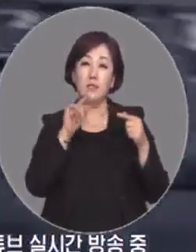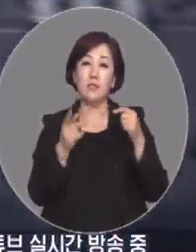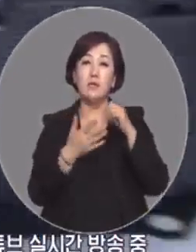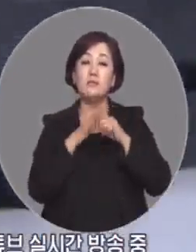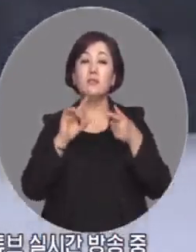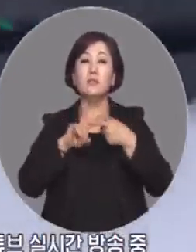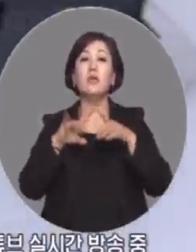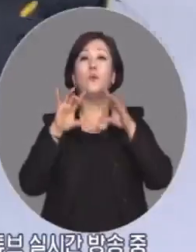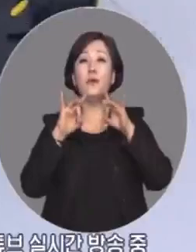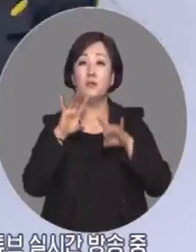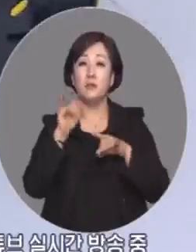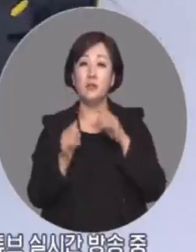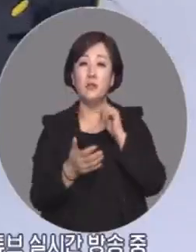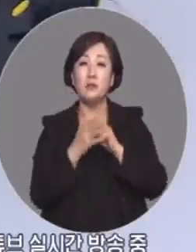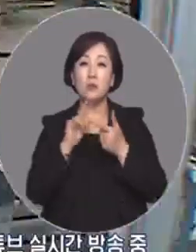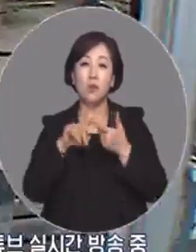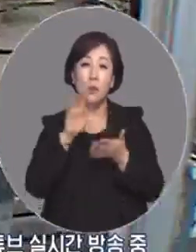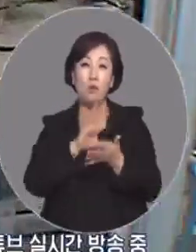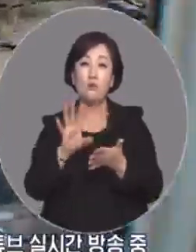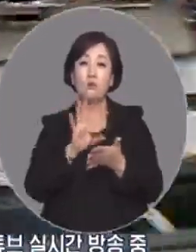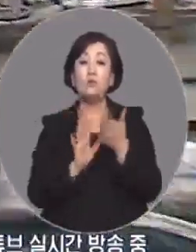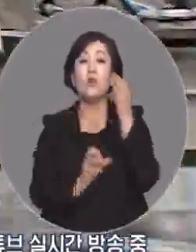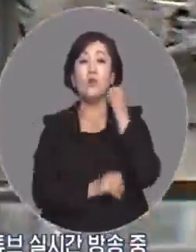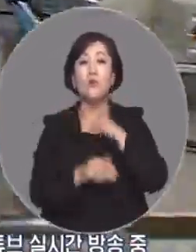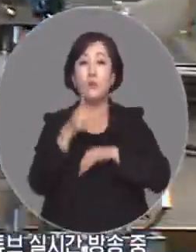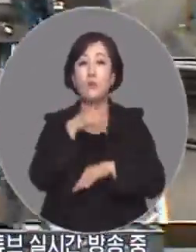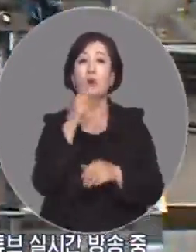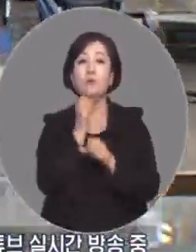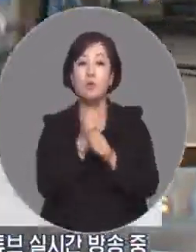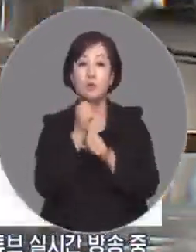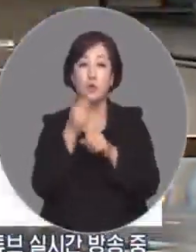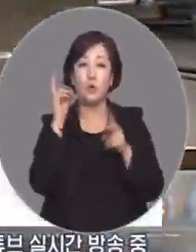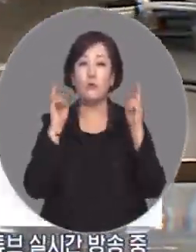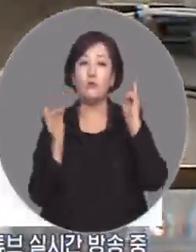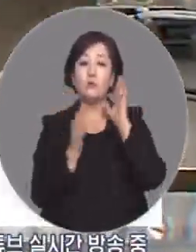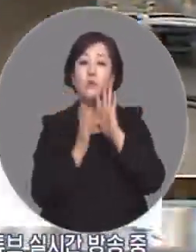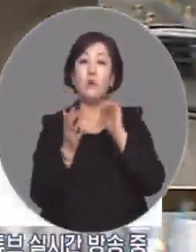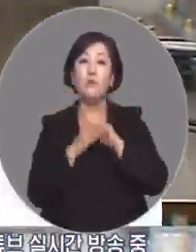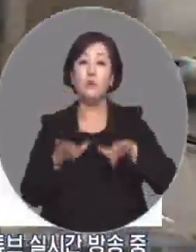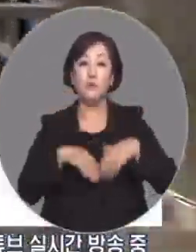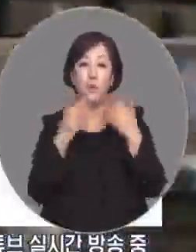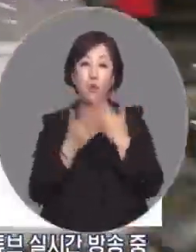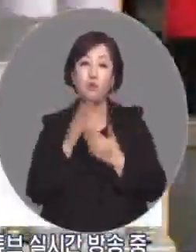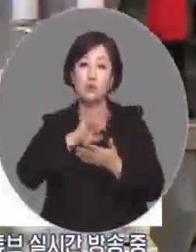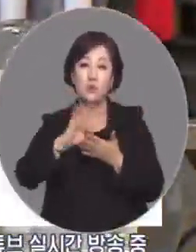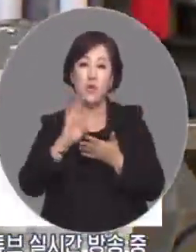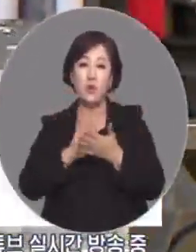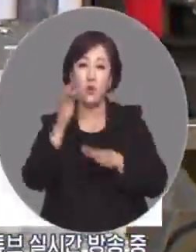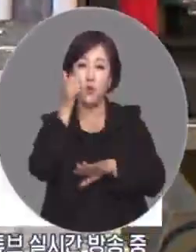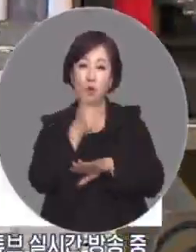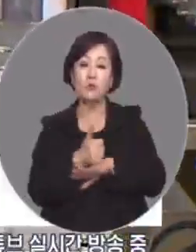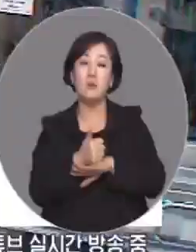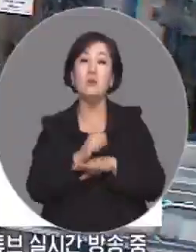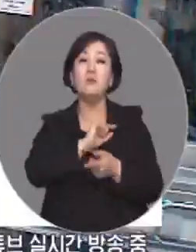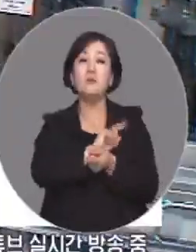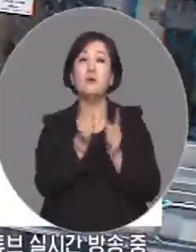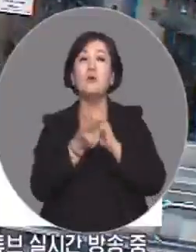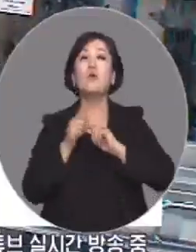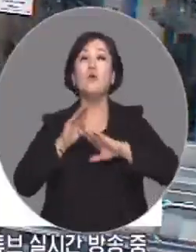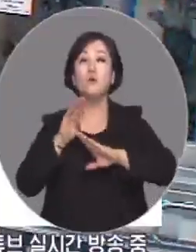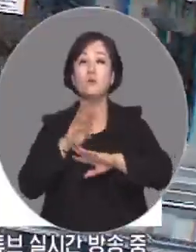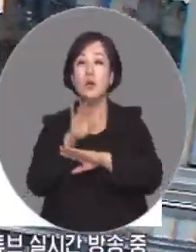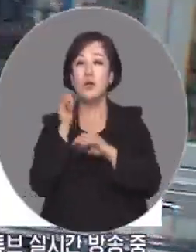배터리입니다. 소재 부품 기업과 제조업체, 그리고 이를 최종적으로 사용할 완성차 업체가 고루 포진한